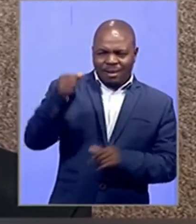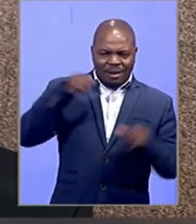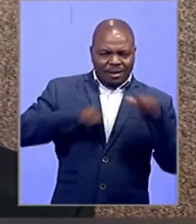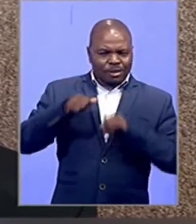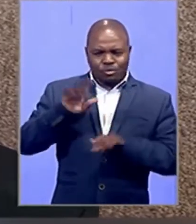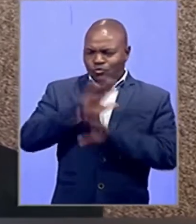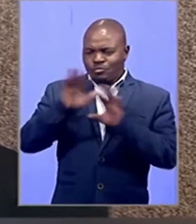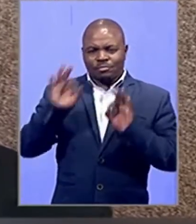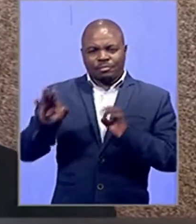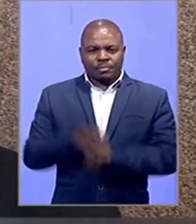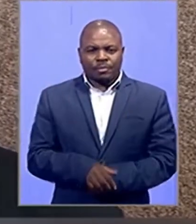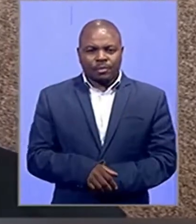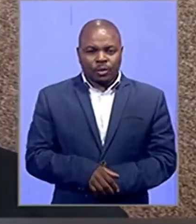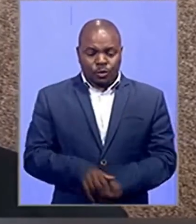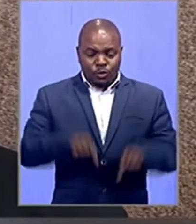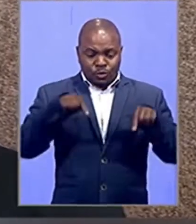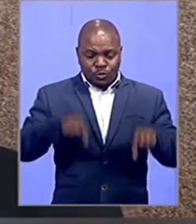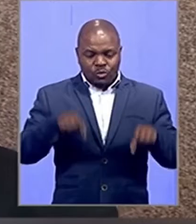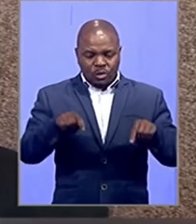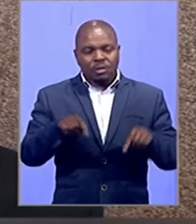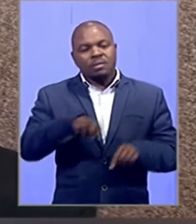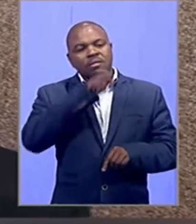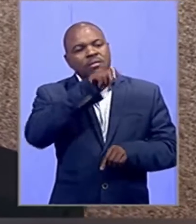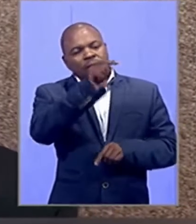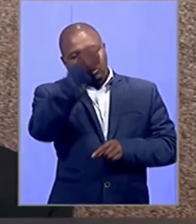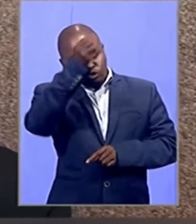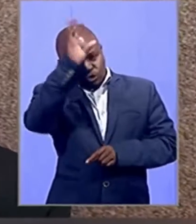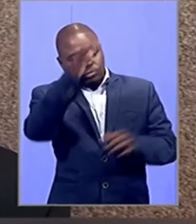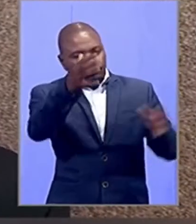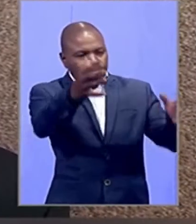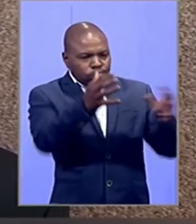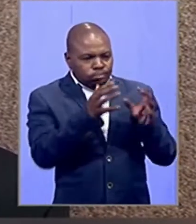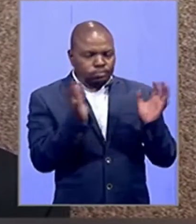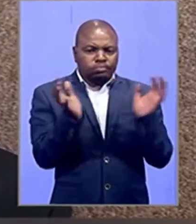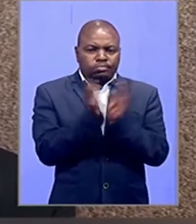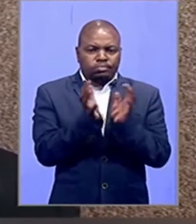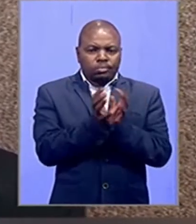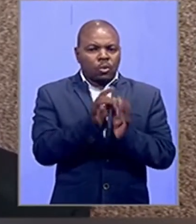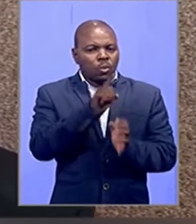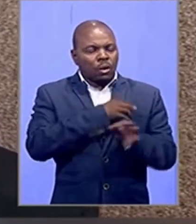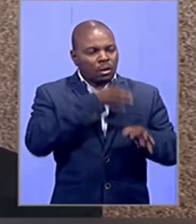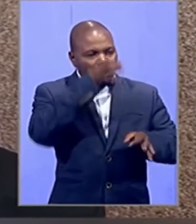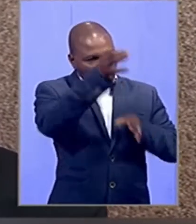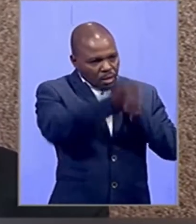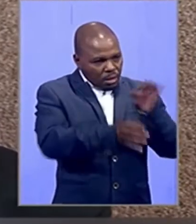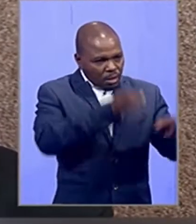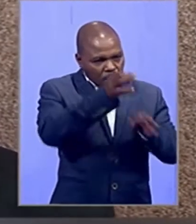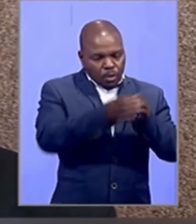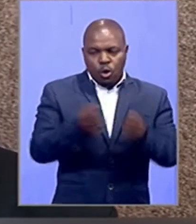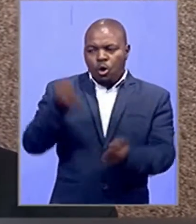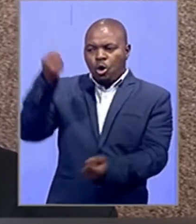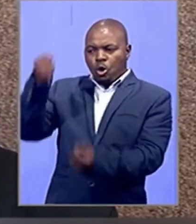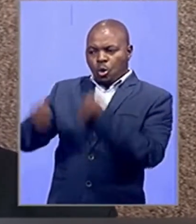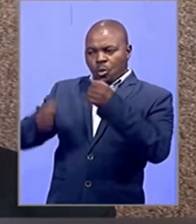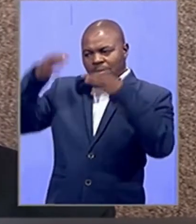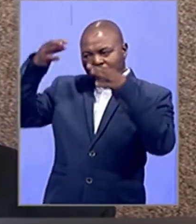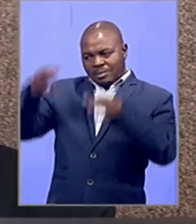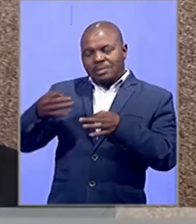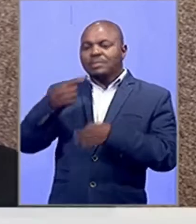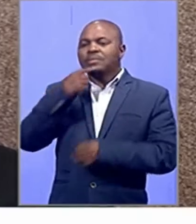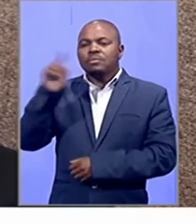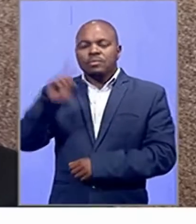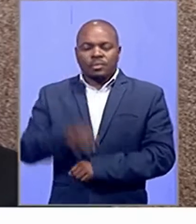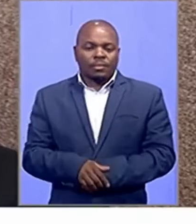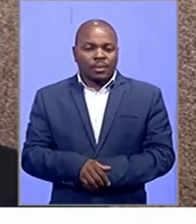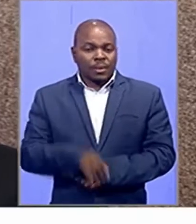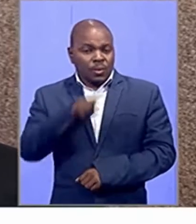Kopano gote ya lekgono ya magoši le ditona tša bona ke go tla go tlo ba fa sephetho sa go tswa kwa kgorongkgolo ya tsheko